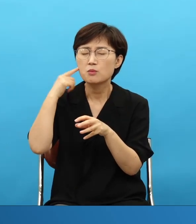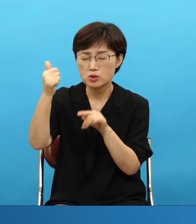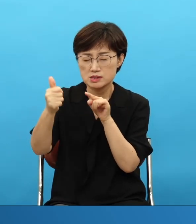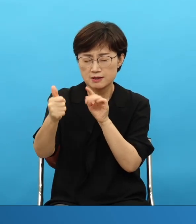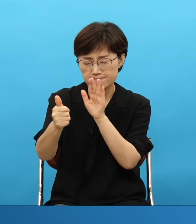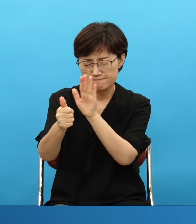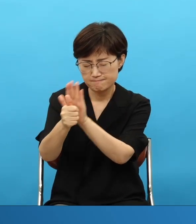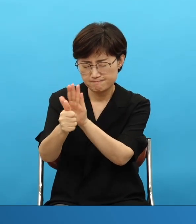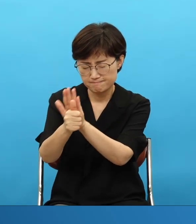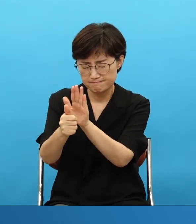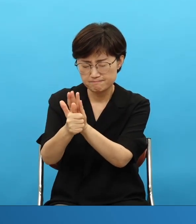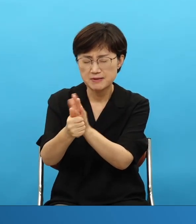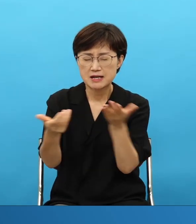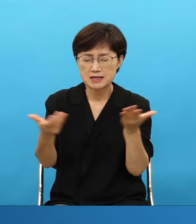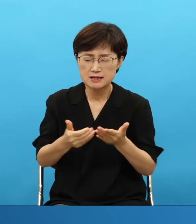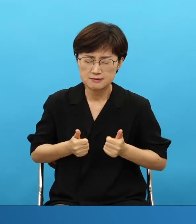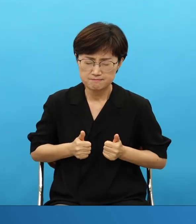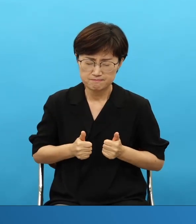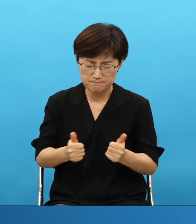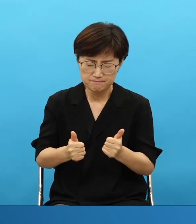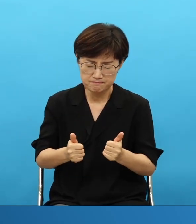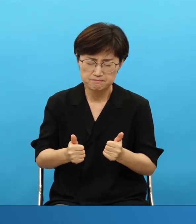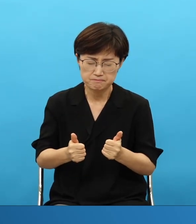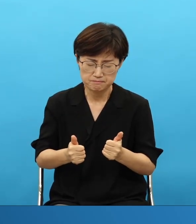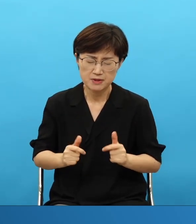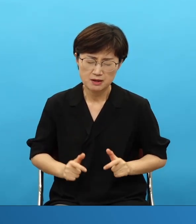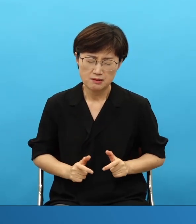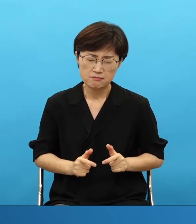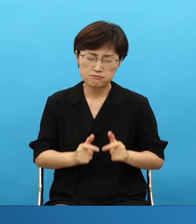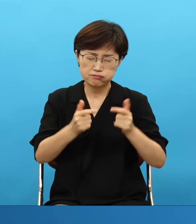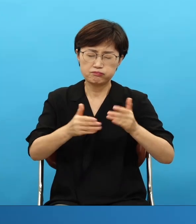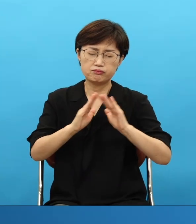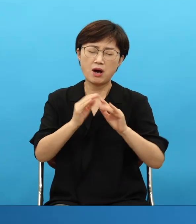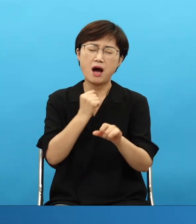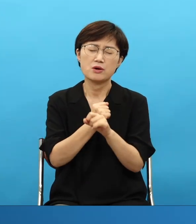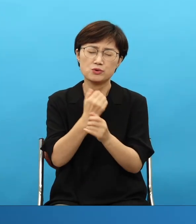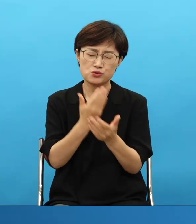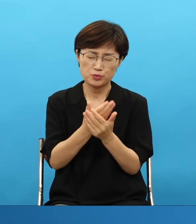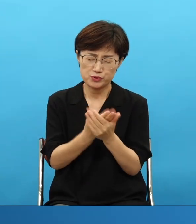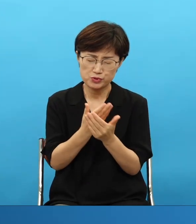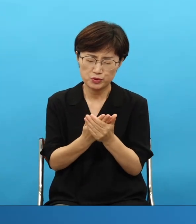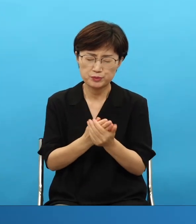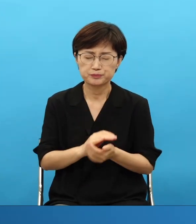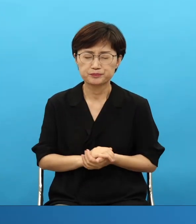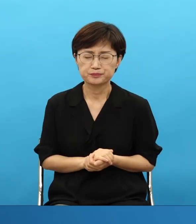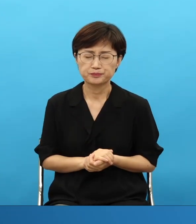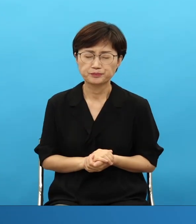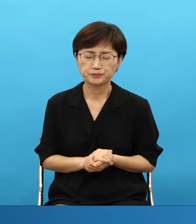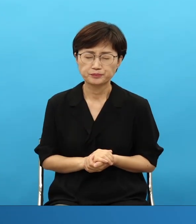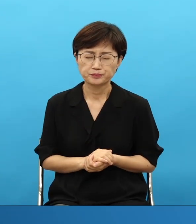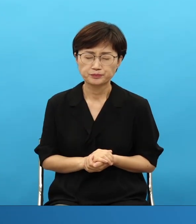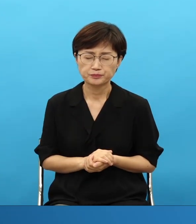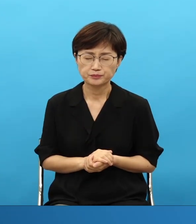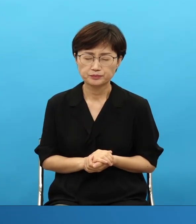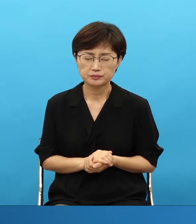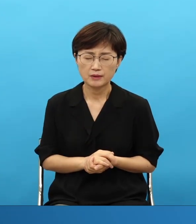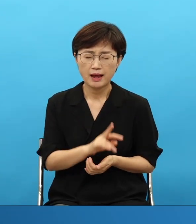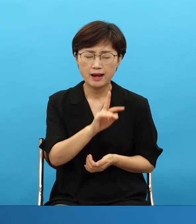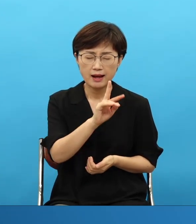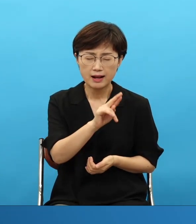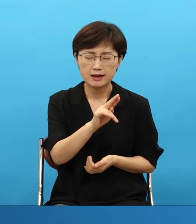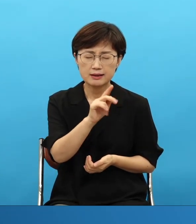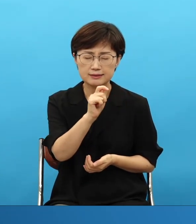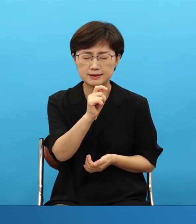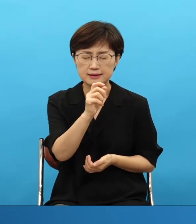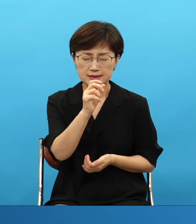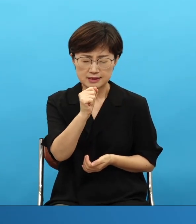하옵소서. Bless the RTS teaching staff to be the true partisans which raises the evangelists to save the world. RTS를